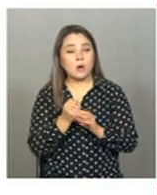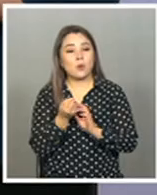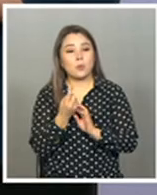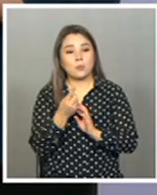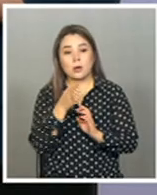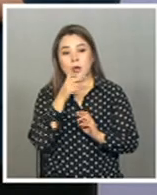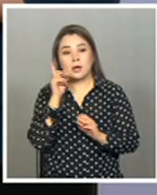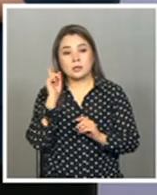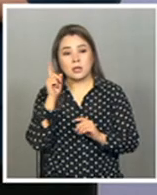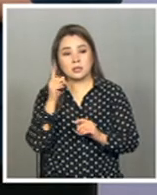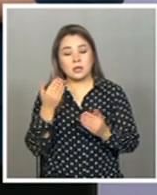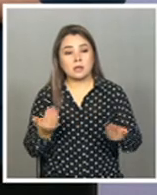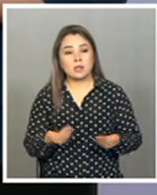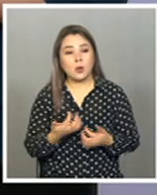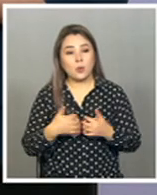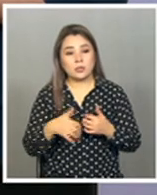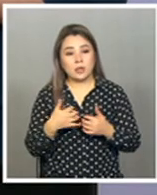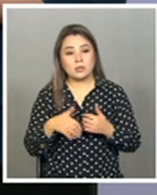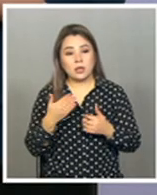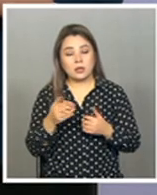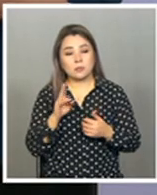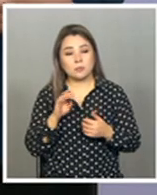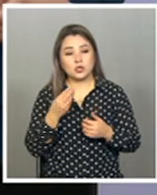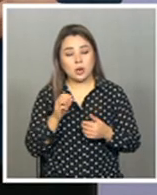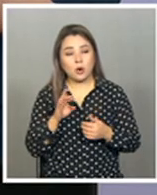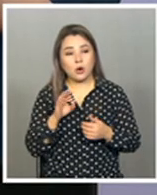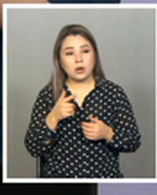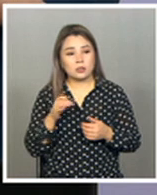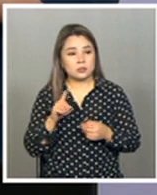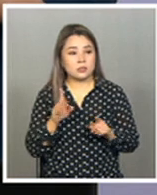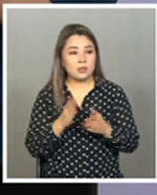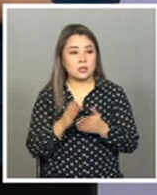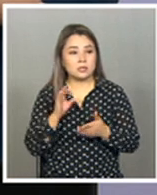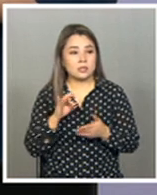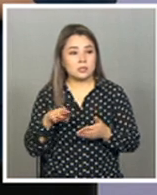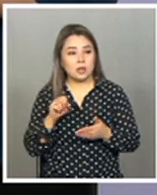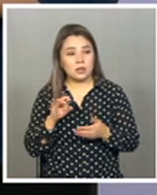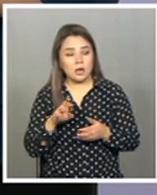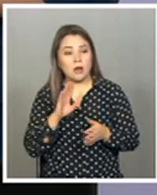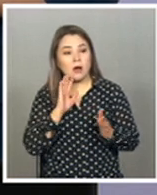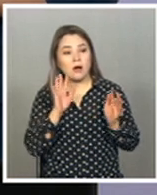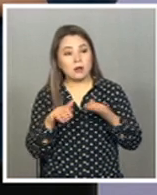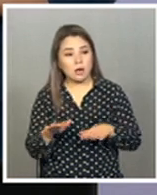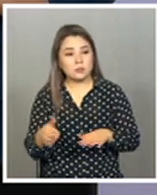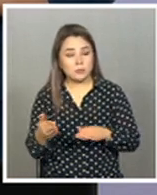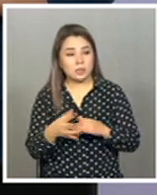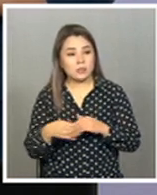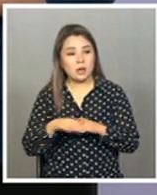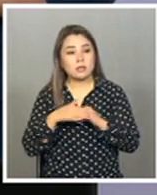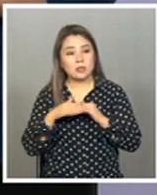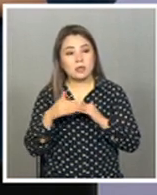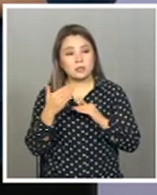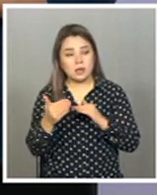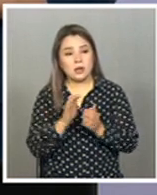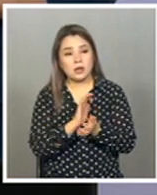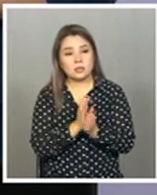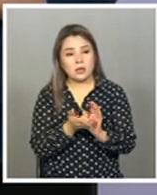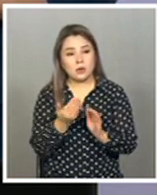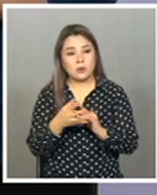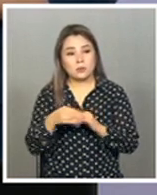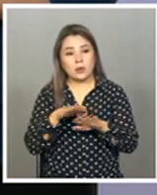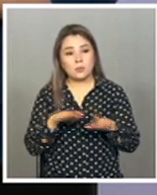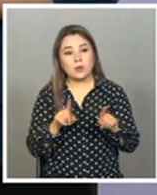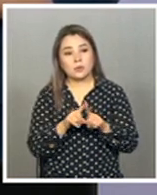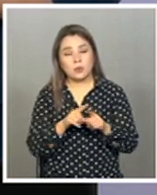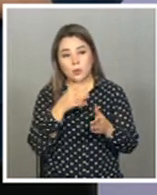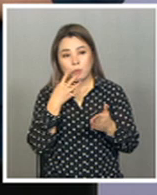ғасырдың ортасында қыпшақтар оғыздарды Сырдария мен Каспий даласынан ығыстырып, бұл аймақты өз